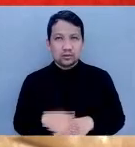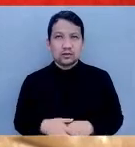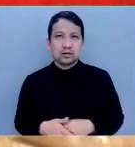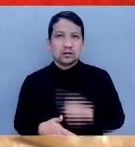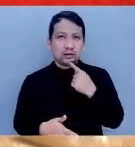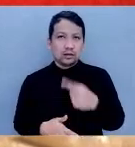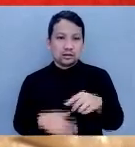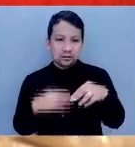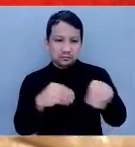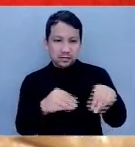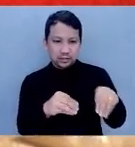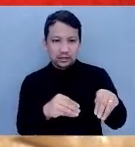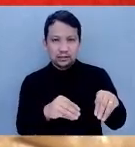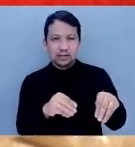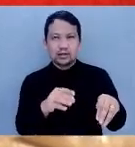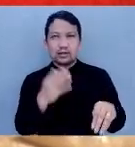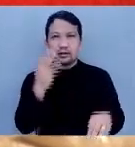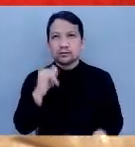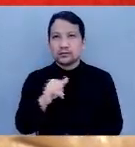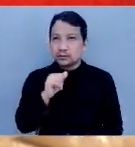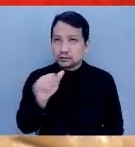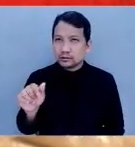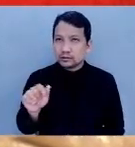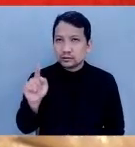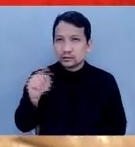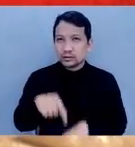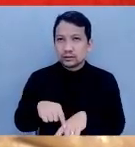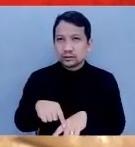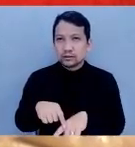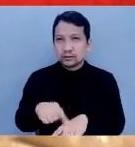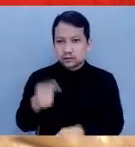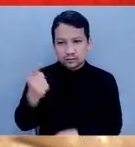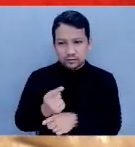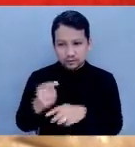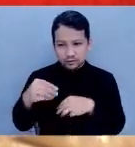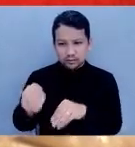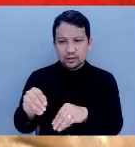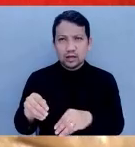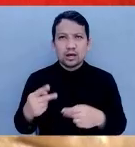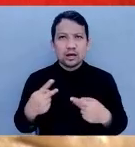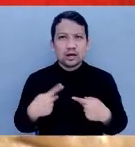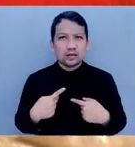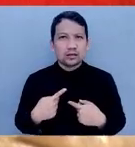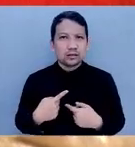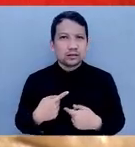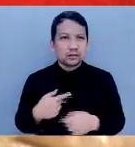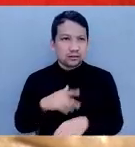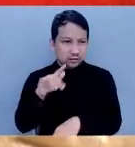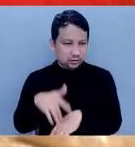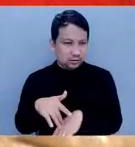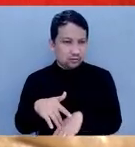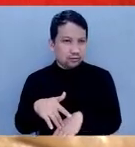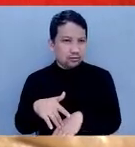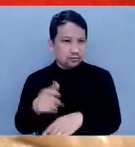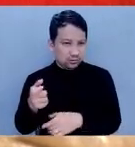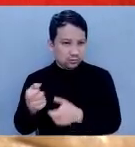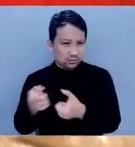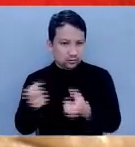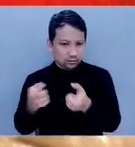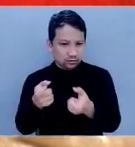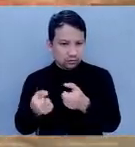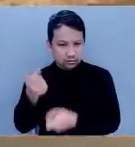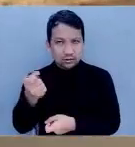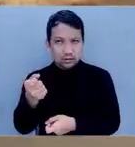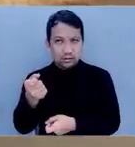Merkado Ngunit hindi naman tama ang takbo ng Merkado dahil eh kinakalikot nga nung mga hoer at saka ng mga